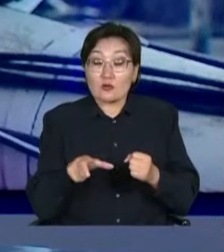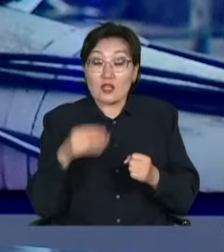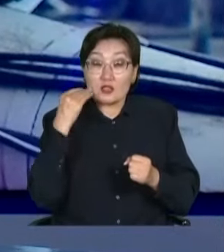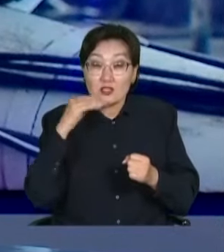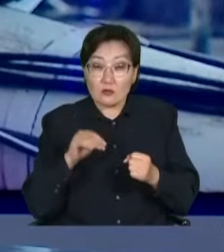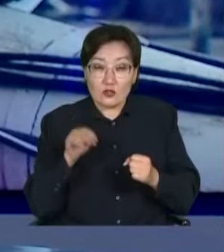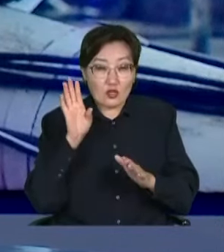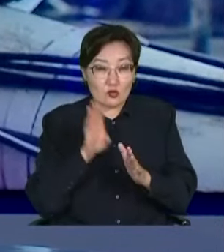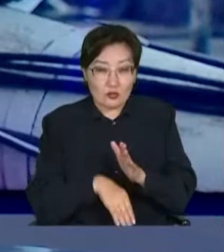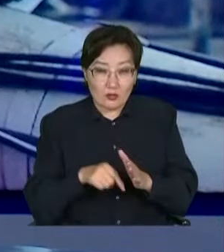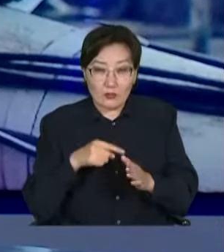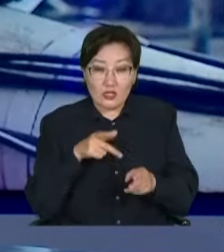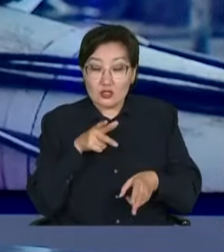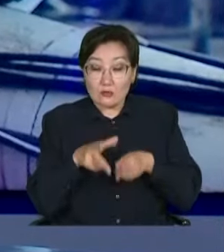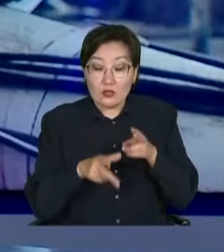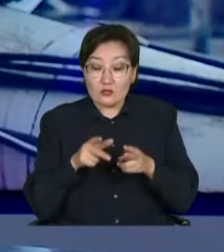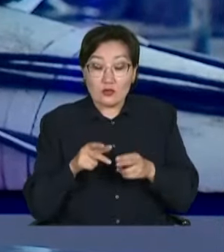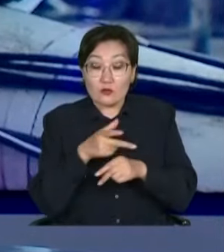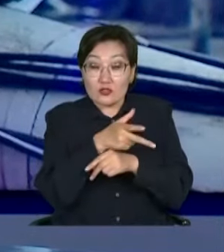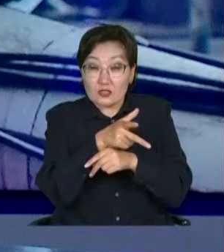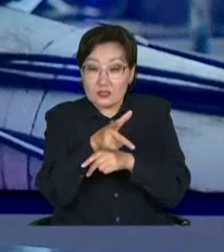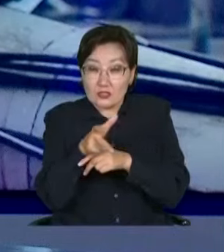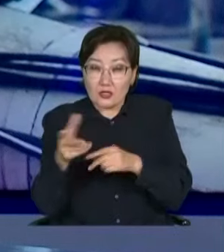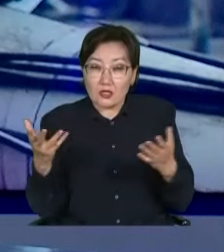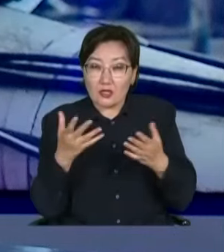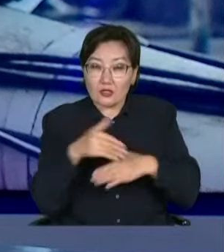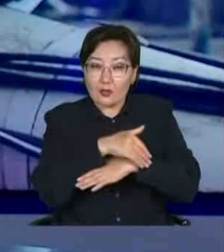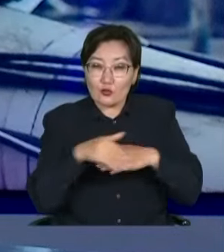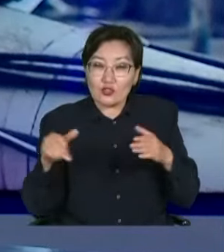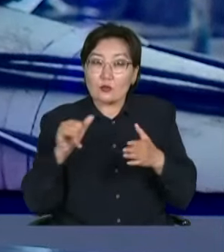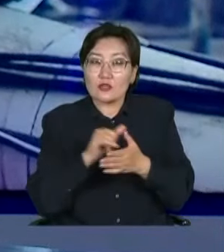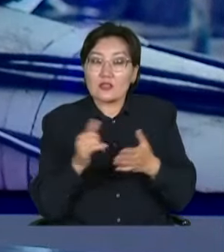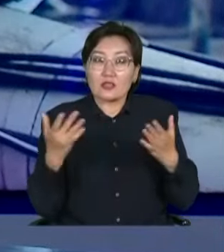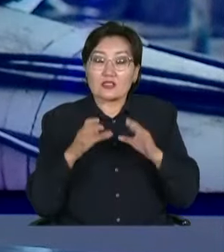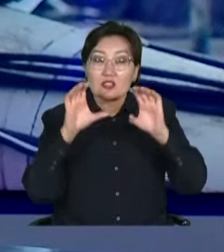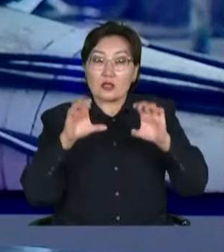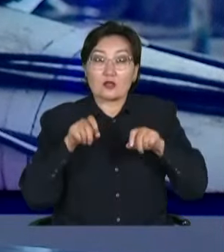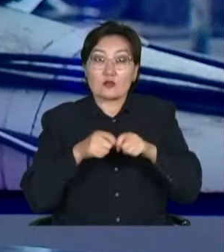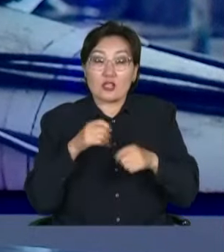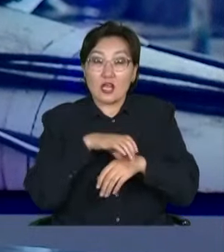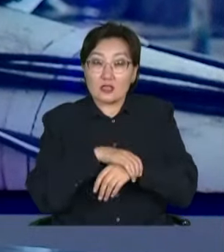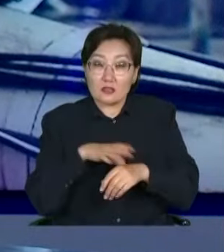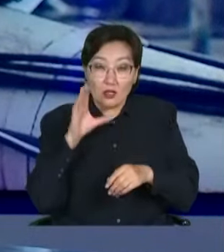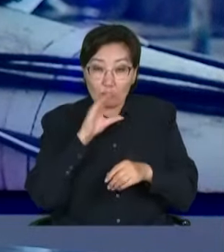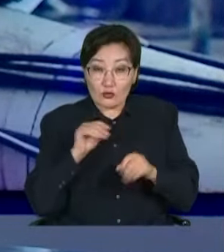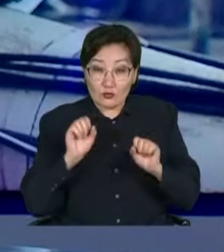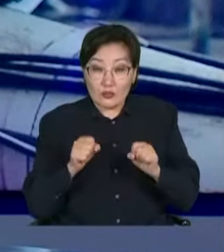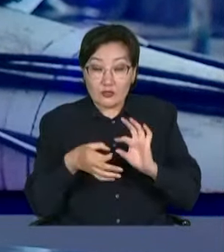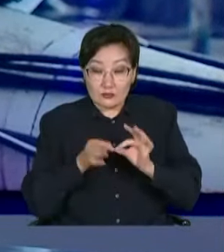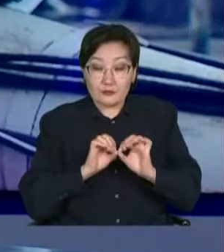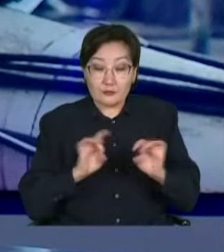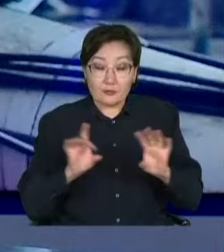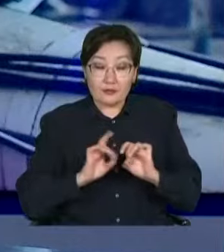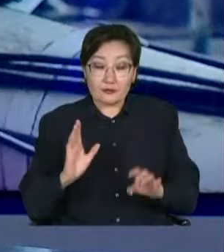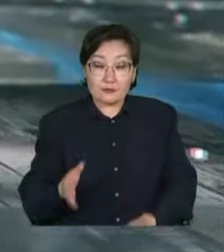сапасы сын көтермейді деп отыр. Қырағы көз құрылғы қай жерде орналасқан және қандай заң бұзушылықтарды анықтайды? Толығырақ сюжеттен білейік.